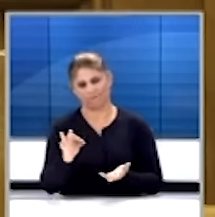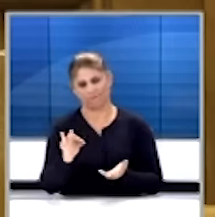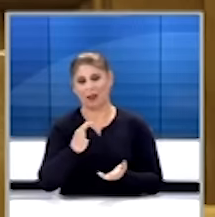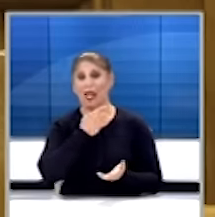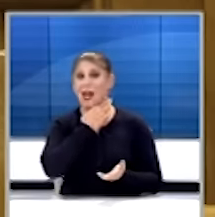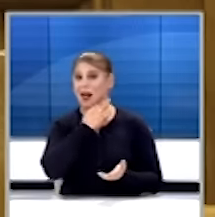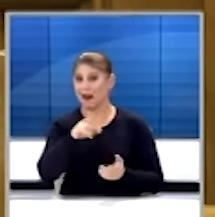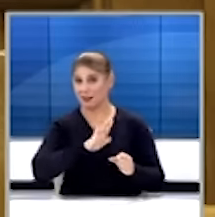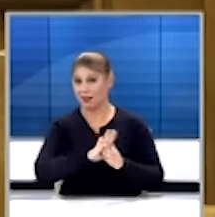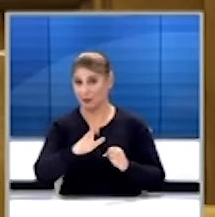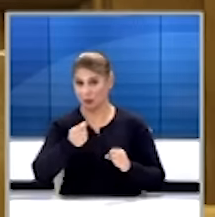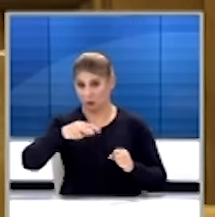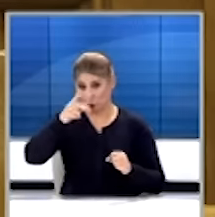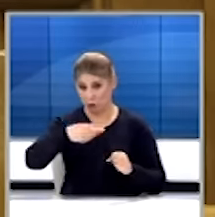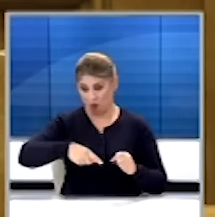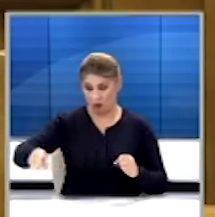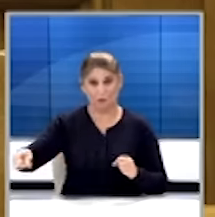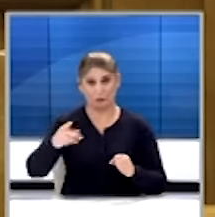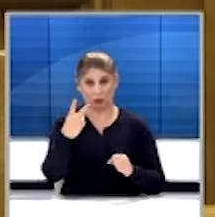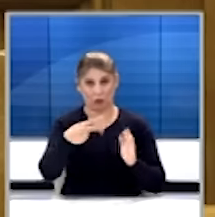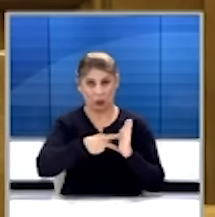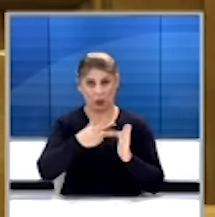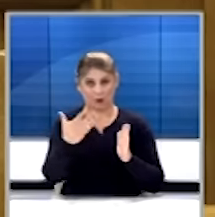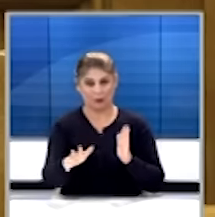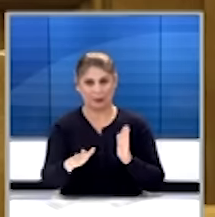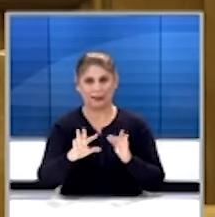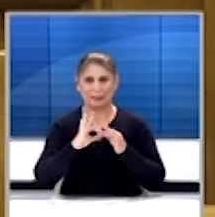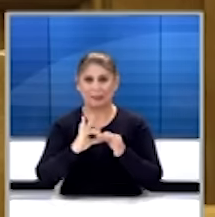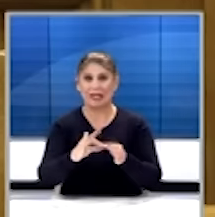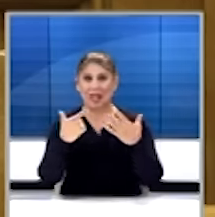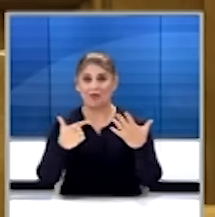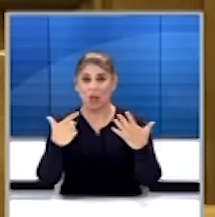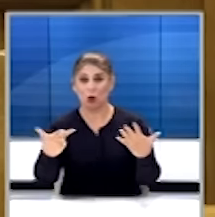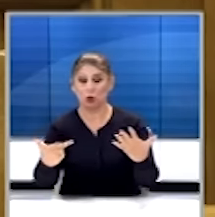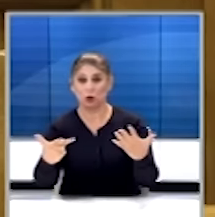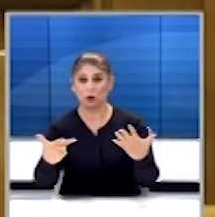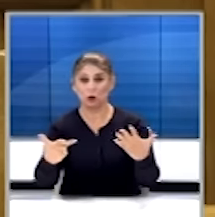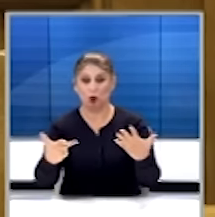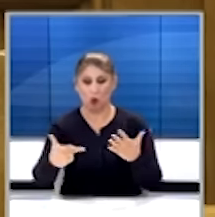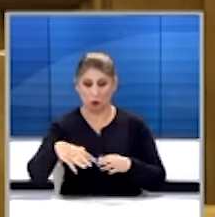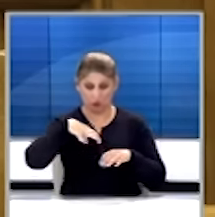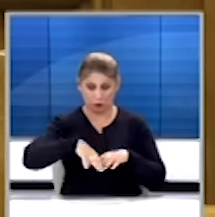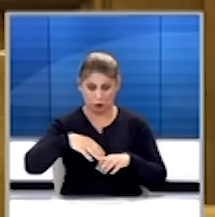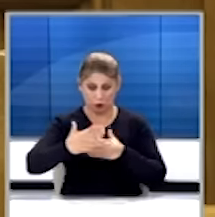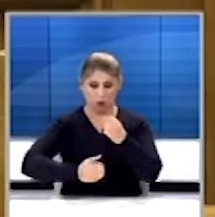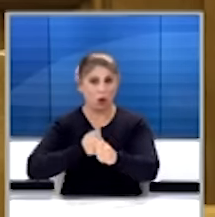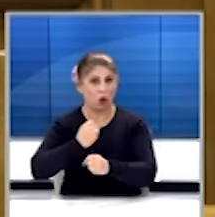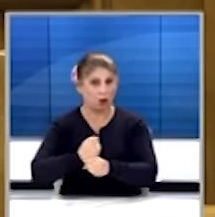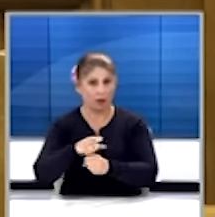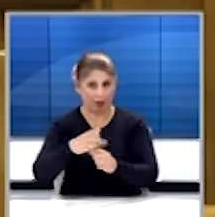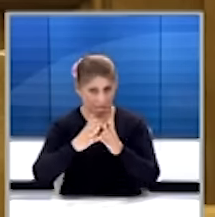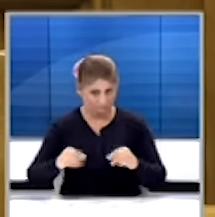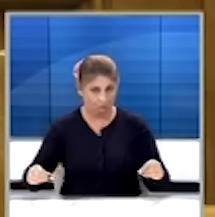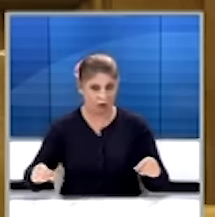που καλύπτουν, οι περισσότεροι από αυτούς, συνεχώς επί 7 και 8 αντιπυρικές περιόδους έχουν εκλείψει.